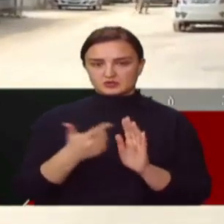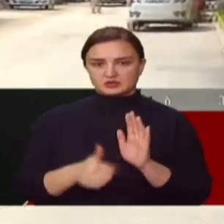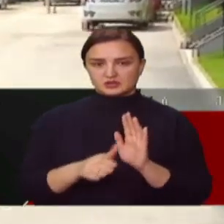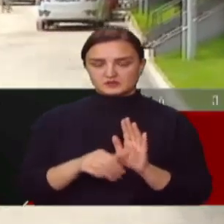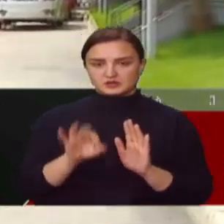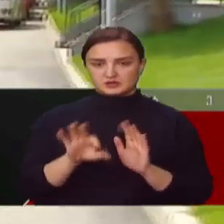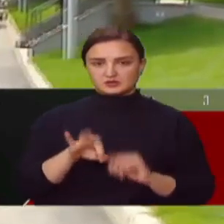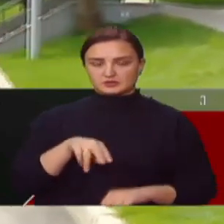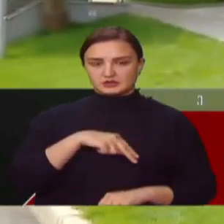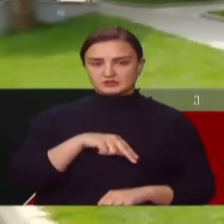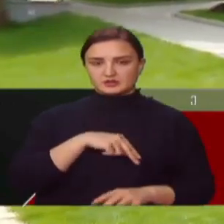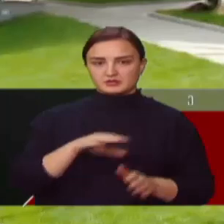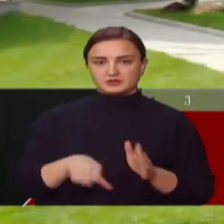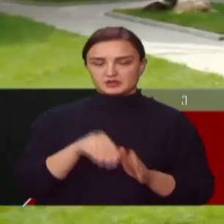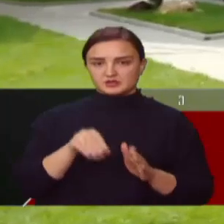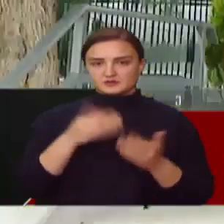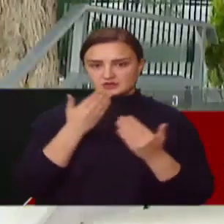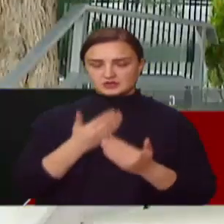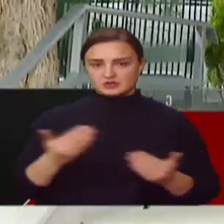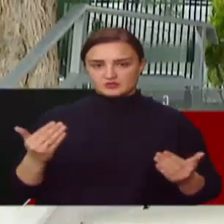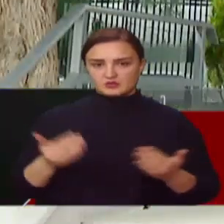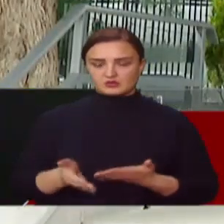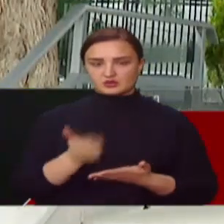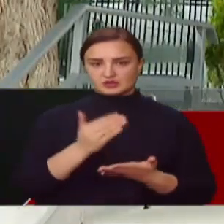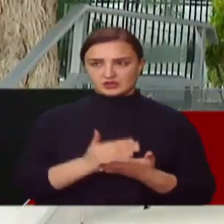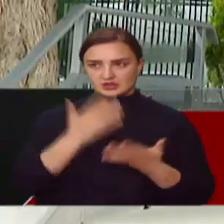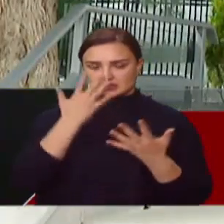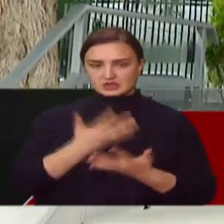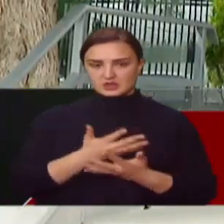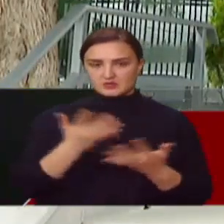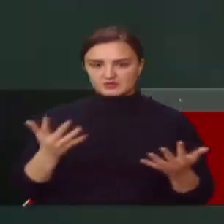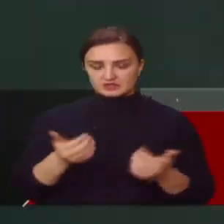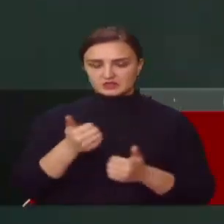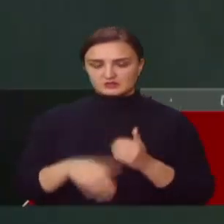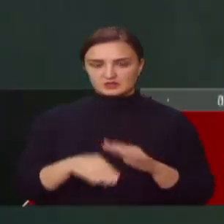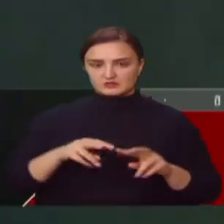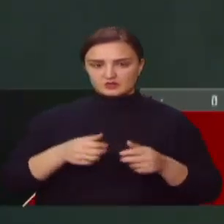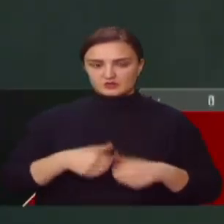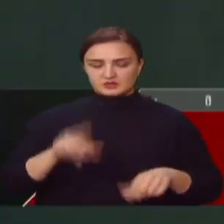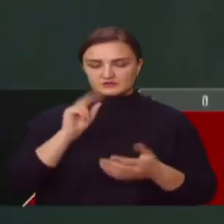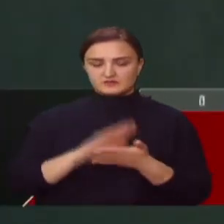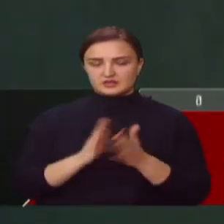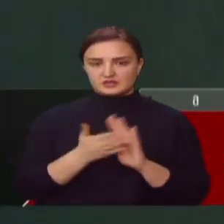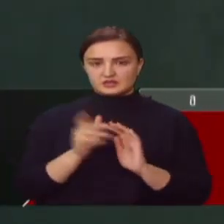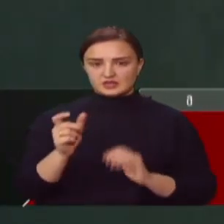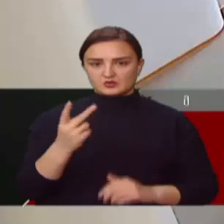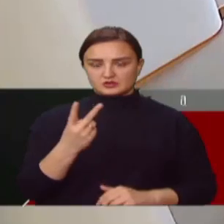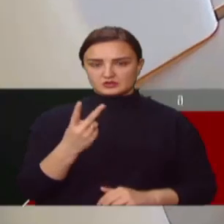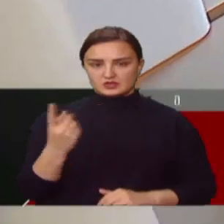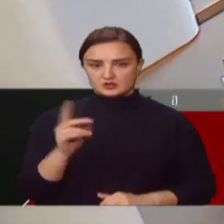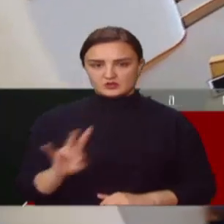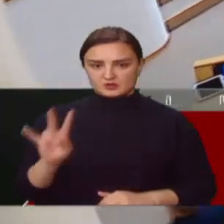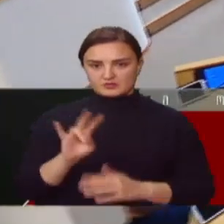ოქტომბრის საპარლამენტო არჩევნების საბოლოო შედეგების გამოსაქვეყნებლად ცესკოს ვადა 21 ნოემბრამდე აქვს, რის